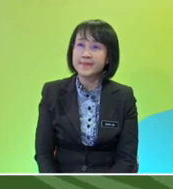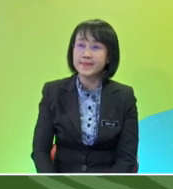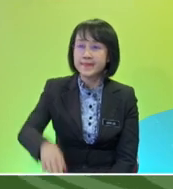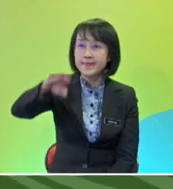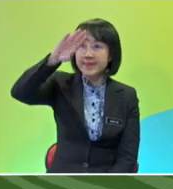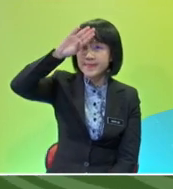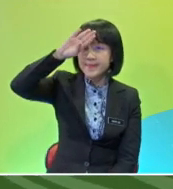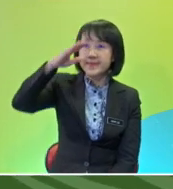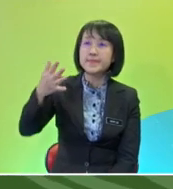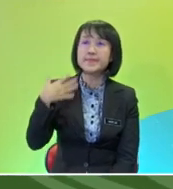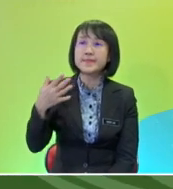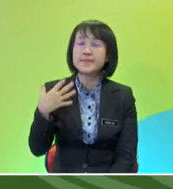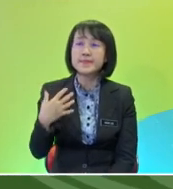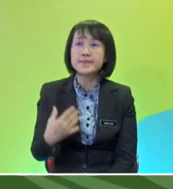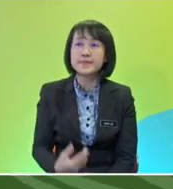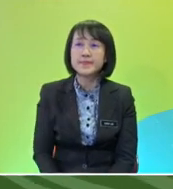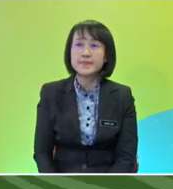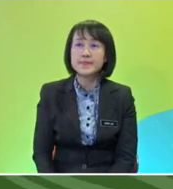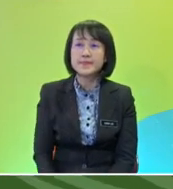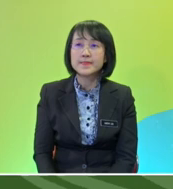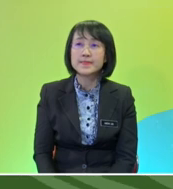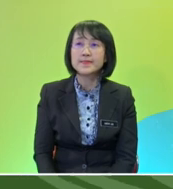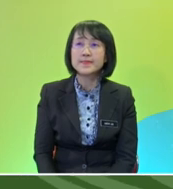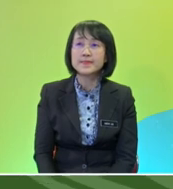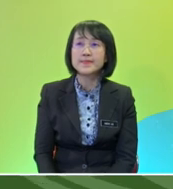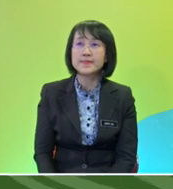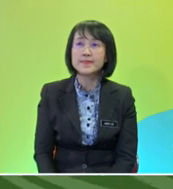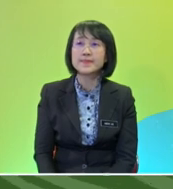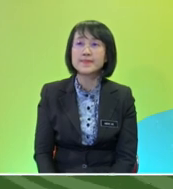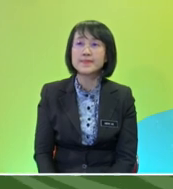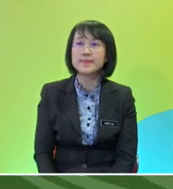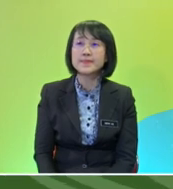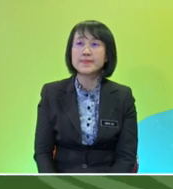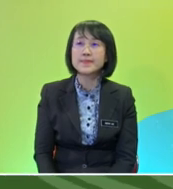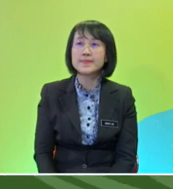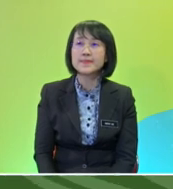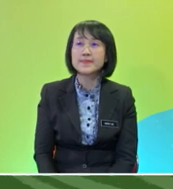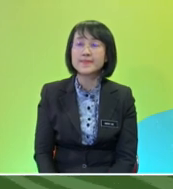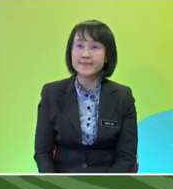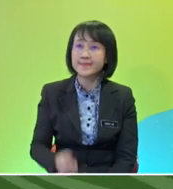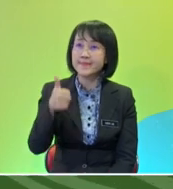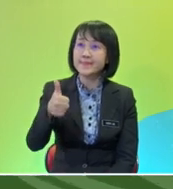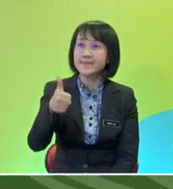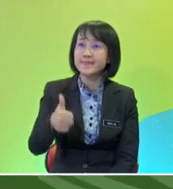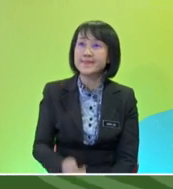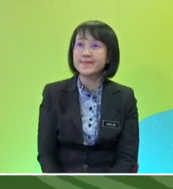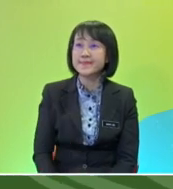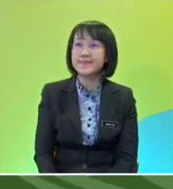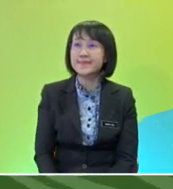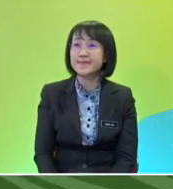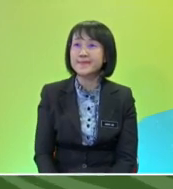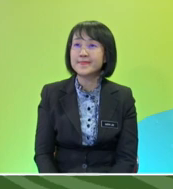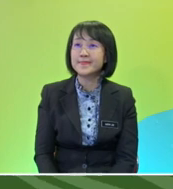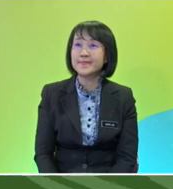Demam panas, sakit kepala. Demam panas. Demam panas. Okey, bagus. Kemudian murid